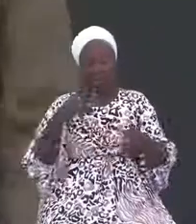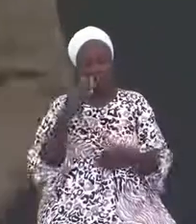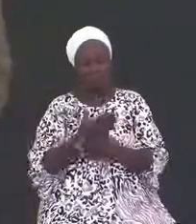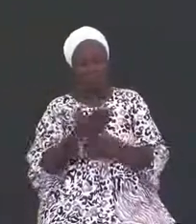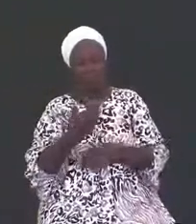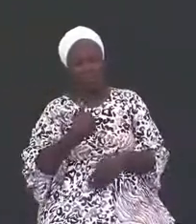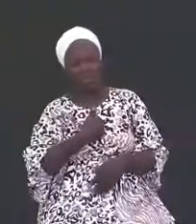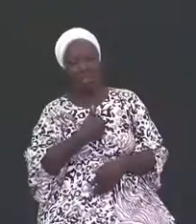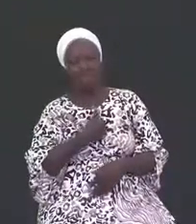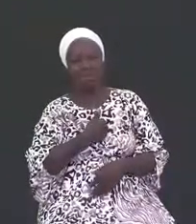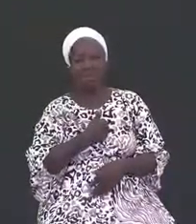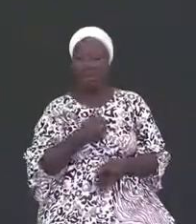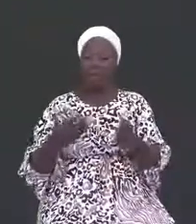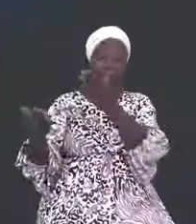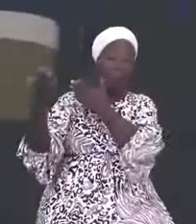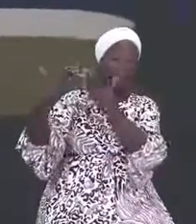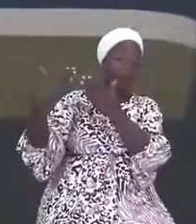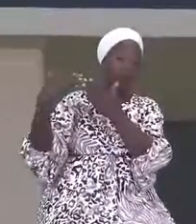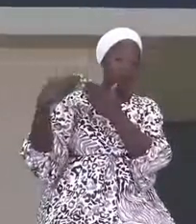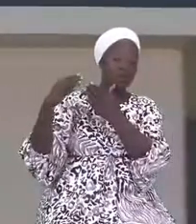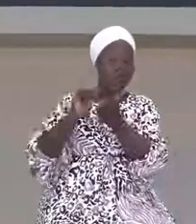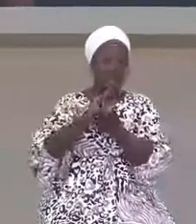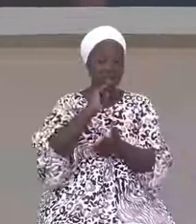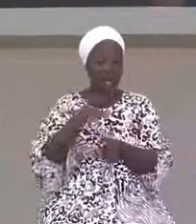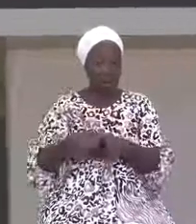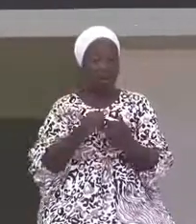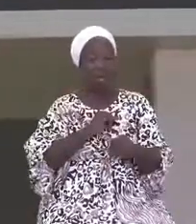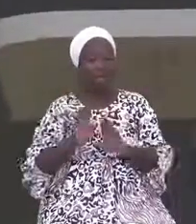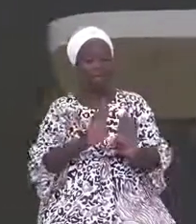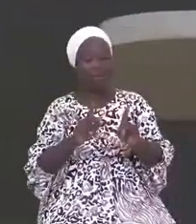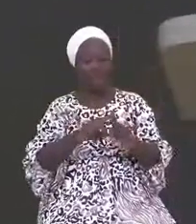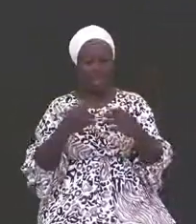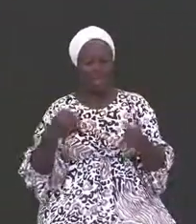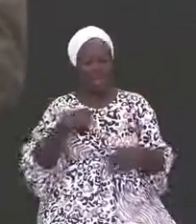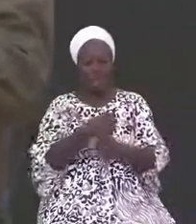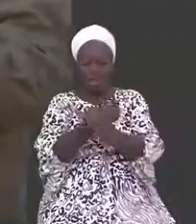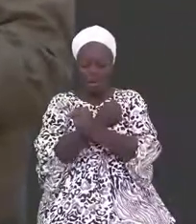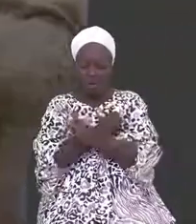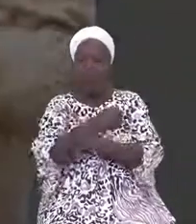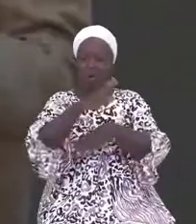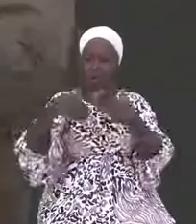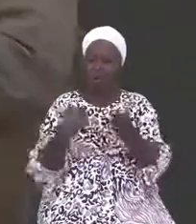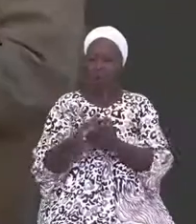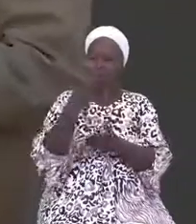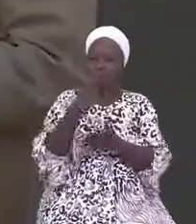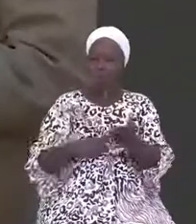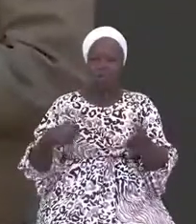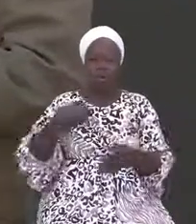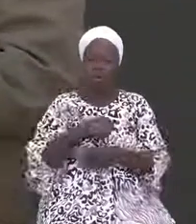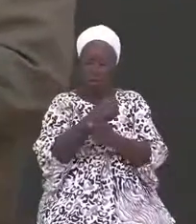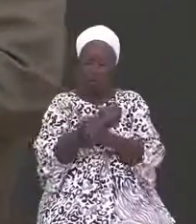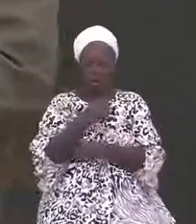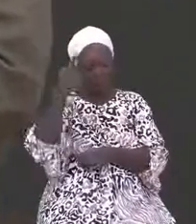jours sont passés. Maintenant, nous aimons tout le monde. Ce que nous aimons pour nous-mêmes, la joie dans